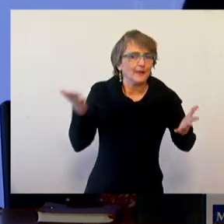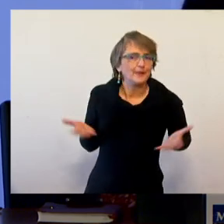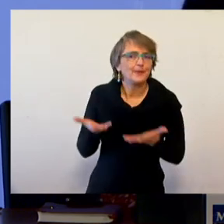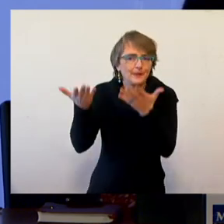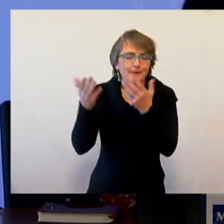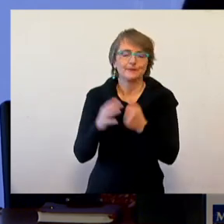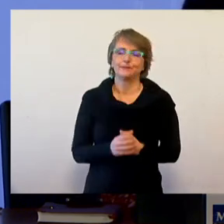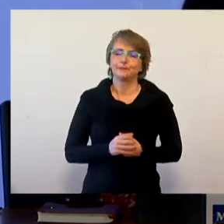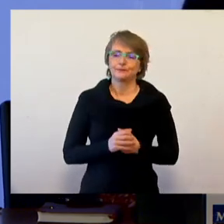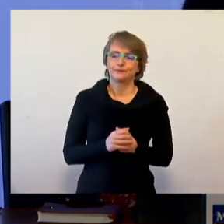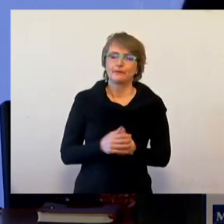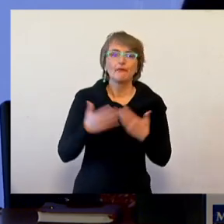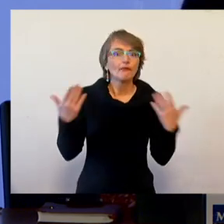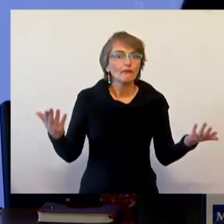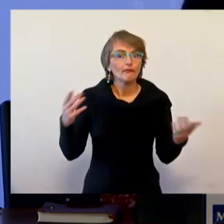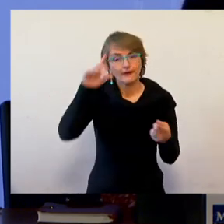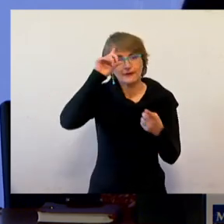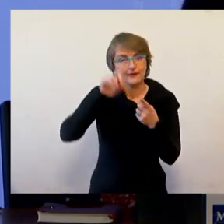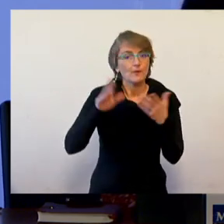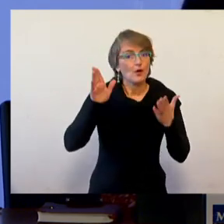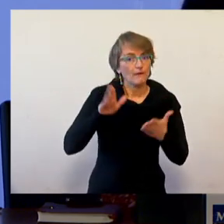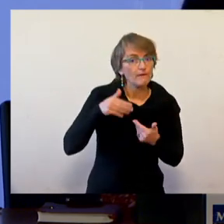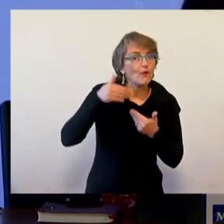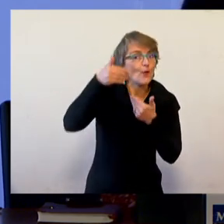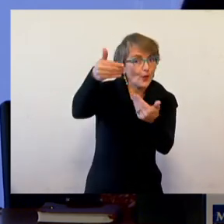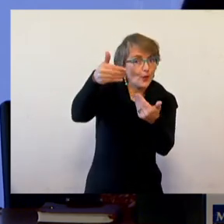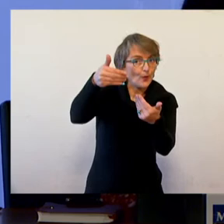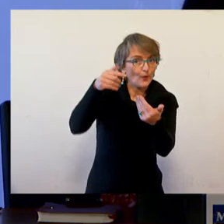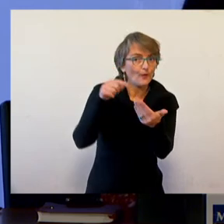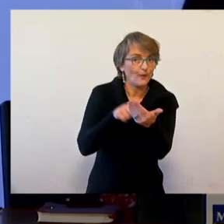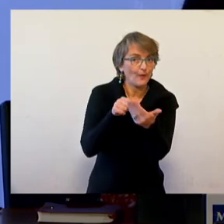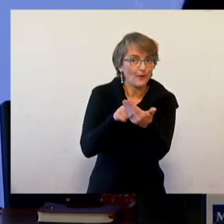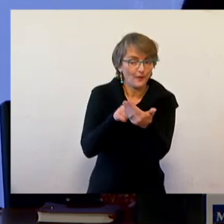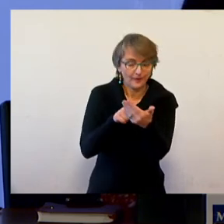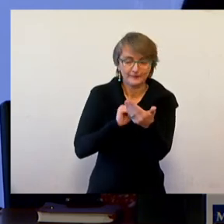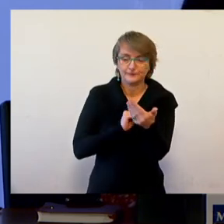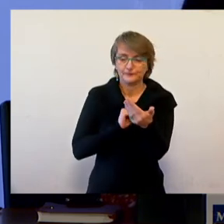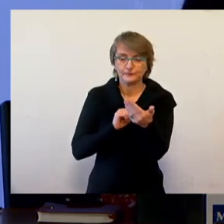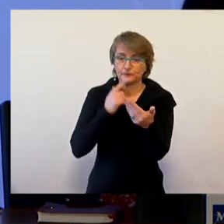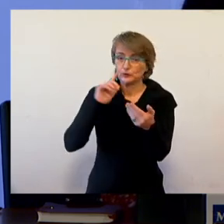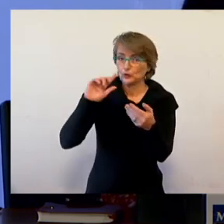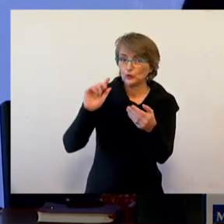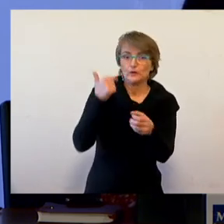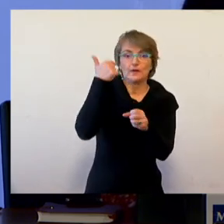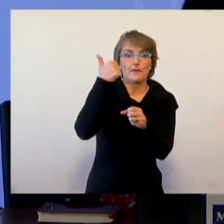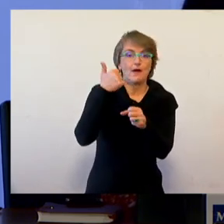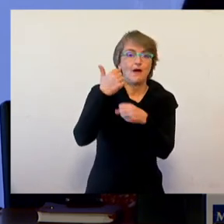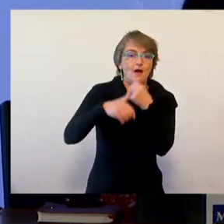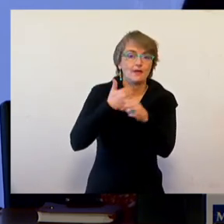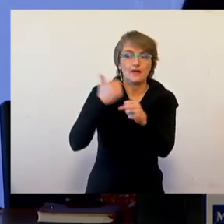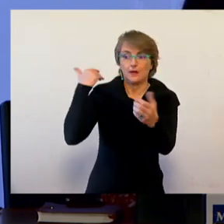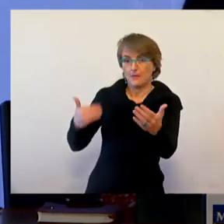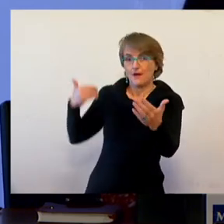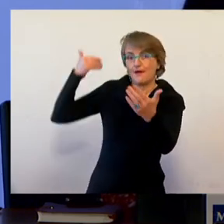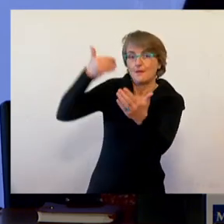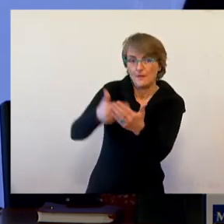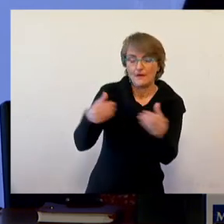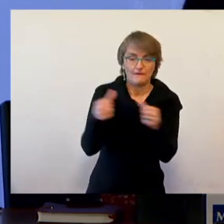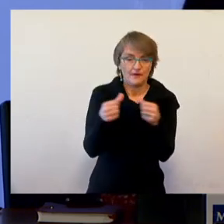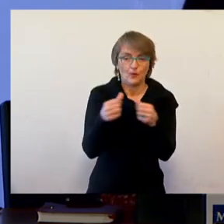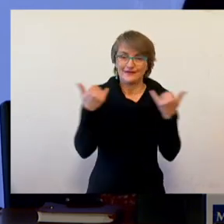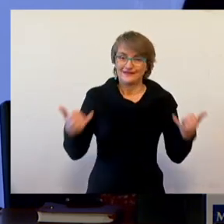tout cas, il les fait. Et pour la seconde année consécutive, la mairie sera ouverte pour le Noël et le